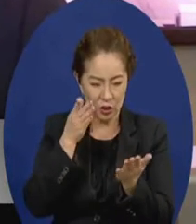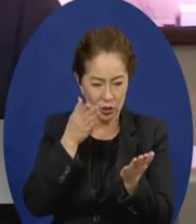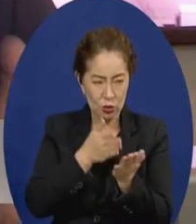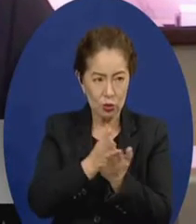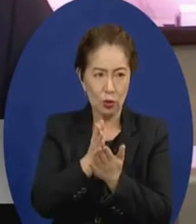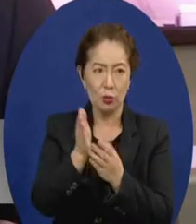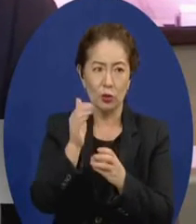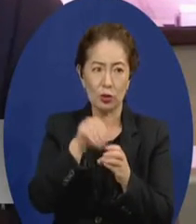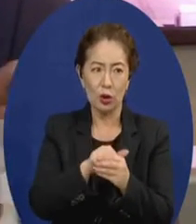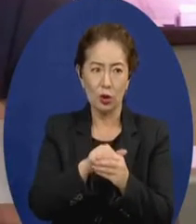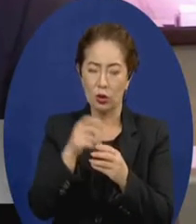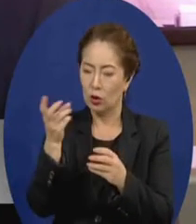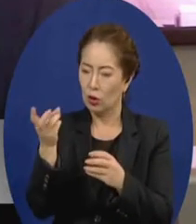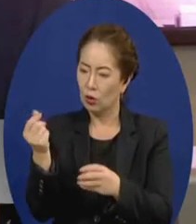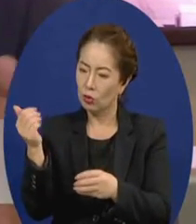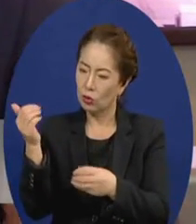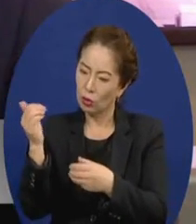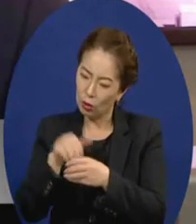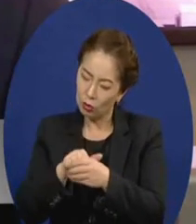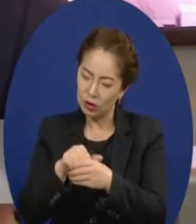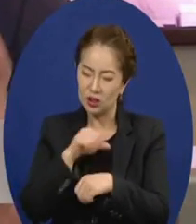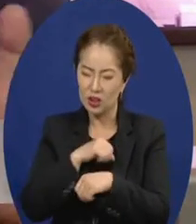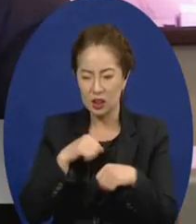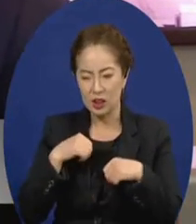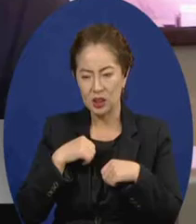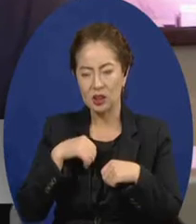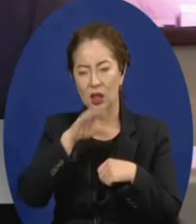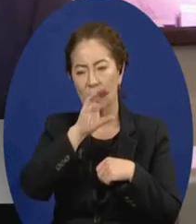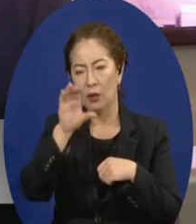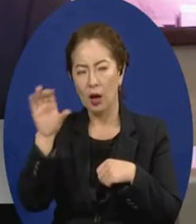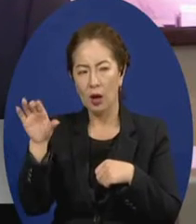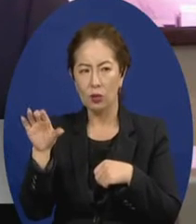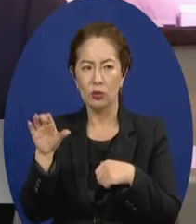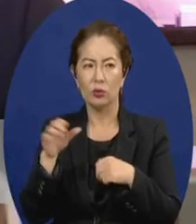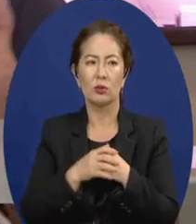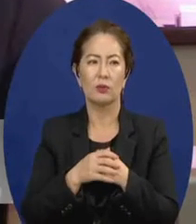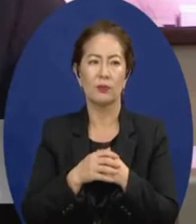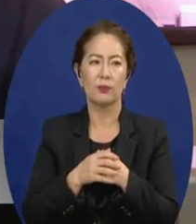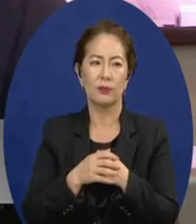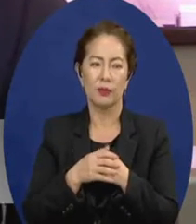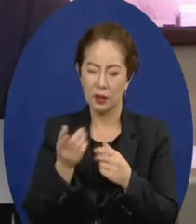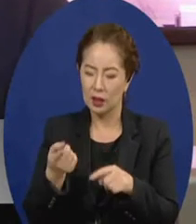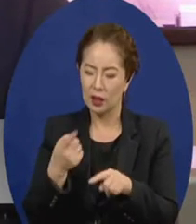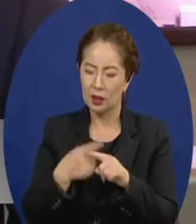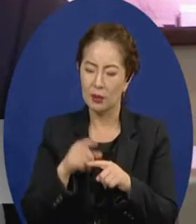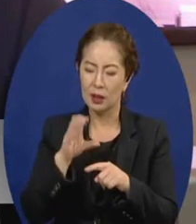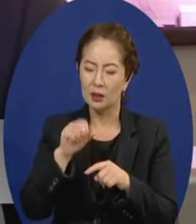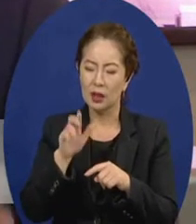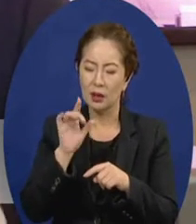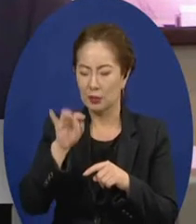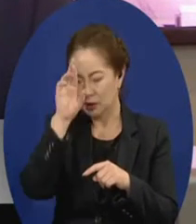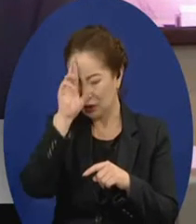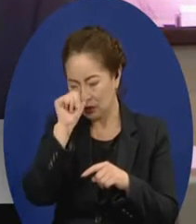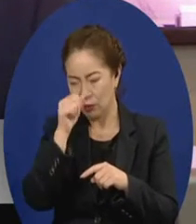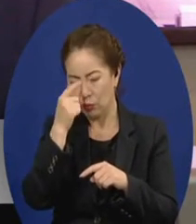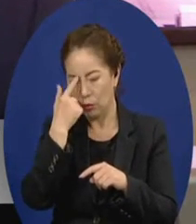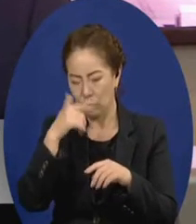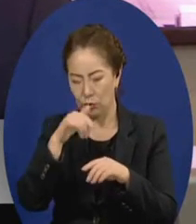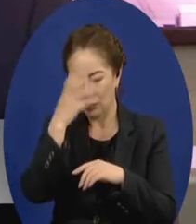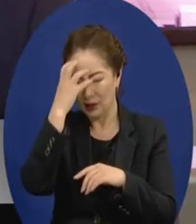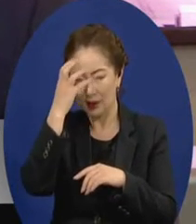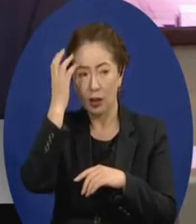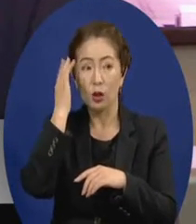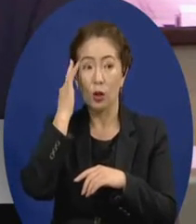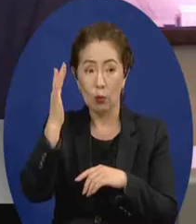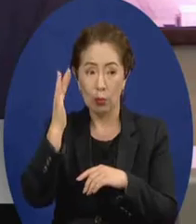орч хөрөнгө оруулагчдыг, иргэдийг, аж ахуй нэгжүүдийг одоо хотын за дээр нь одоо салбарын яамдуудын Монгол Улсын засгийн